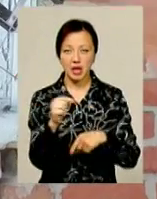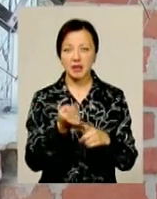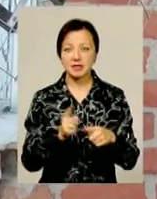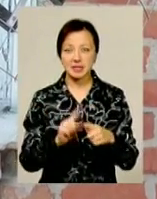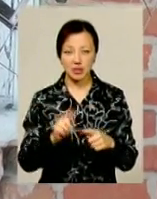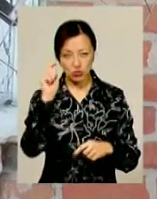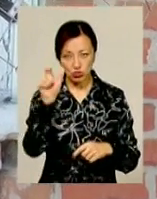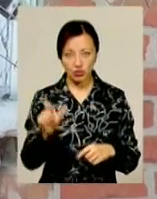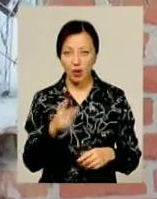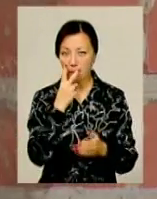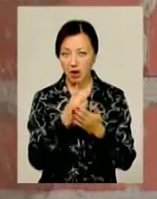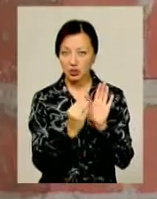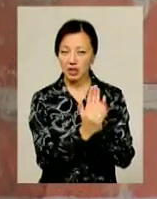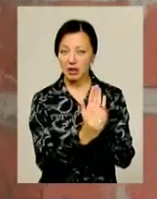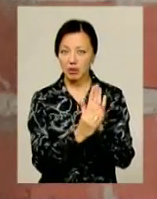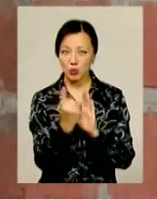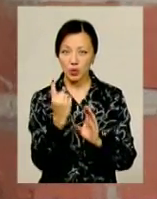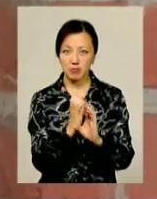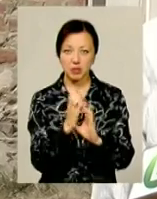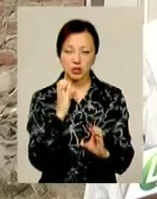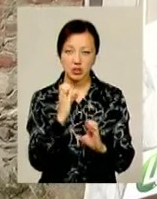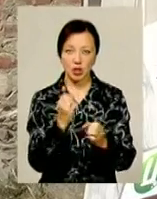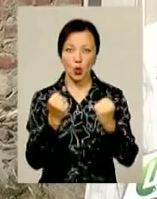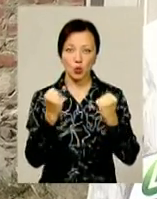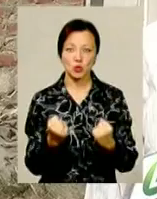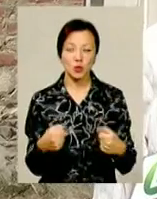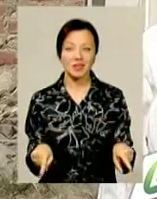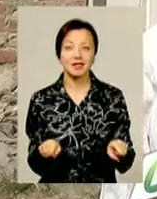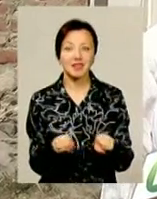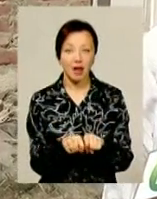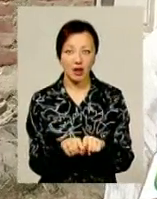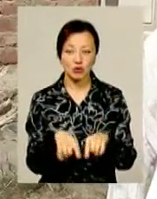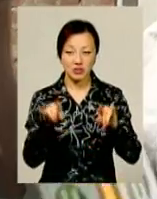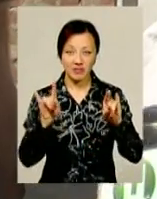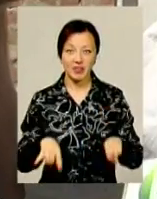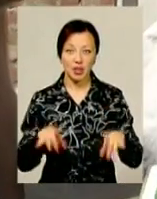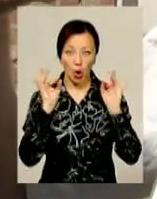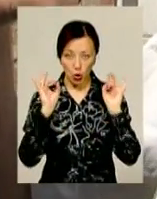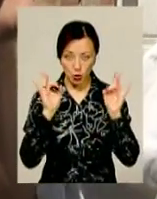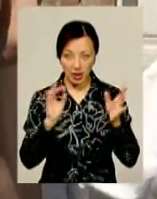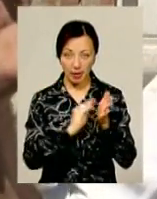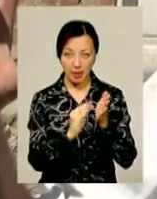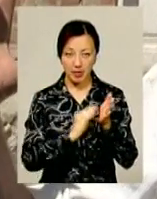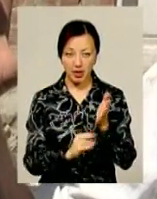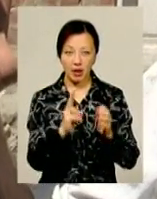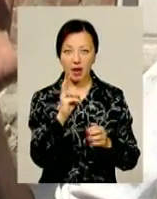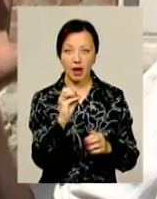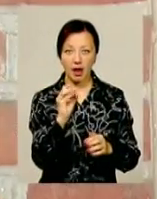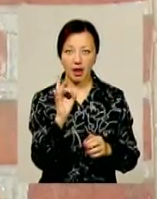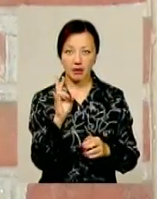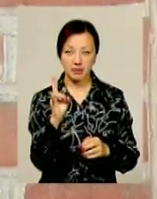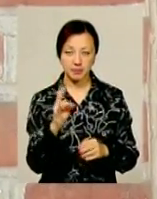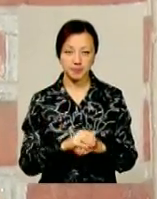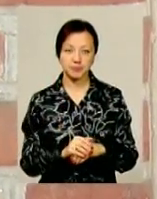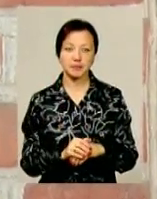оцей чоловік, каже, бачив напис на одній машині. Гружоні йдуть так, що аж шибки трусяться. Написано на дверках «Кернел».